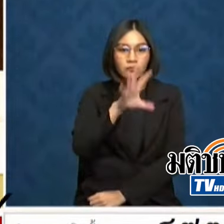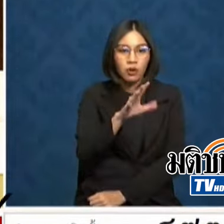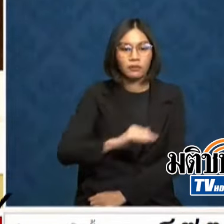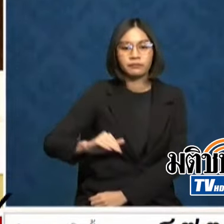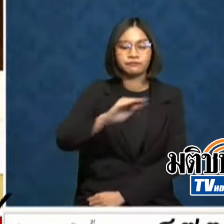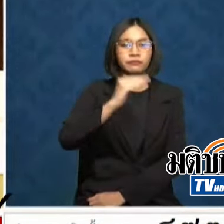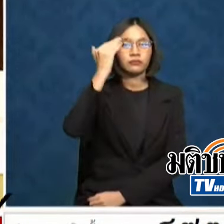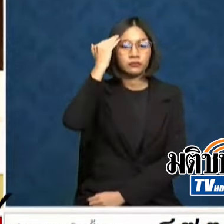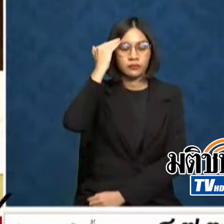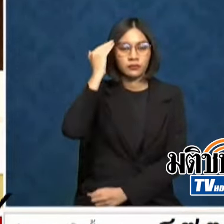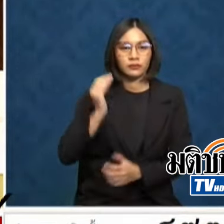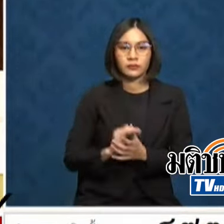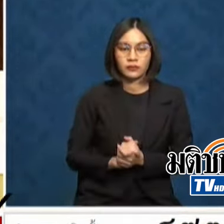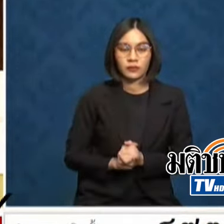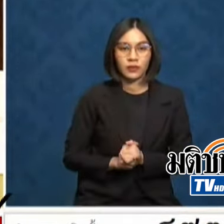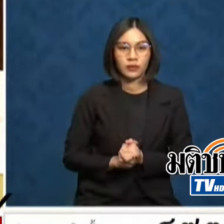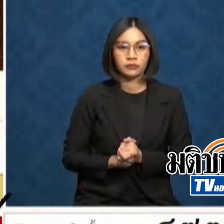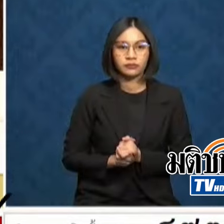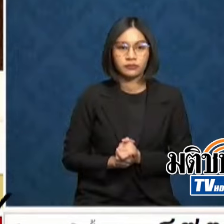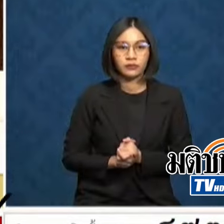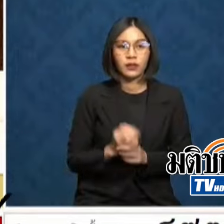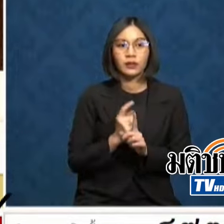ให้ทราบนะครับนะครับ